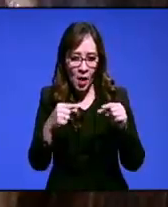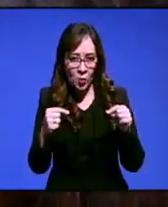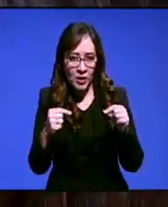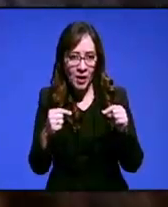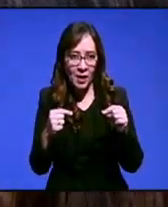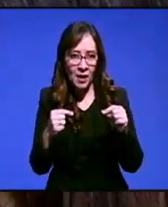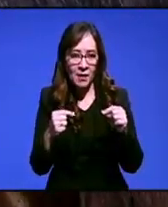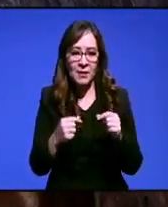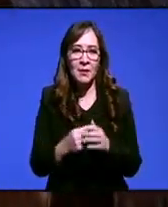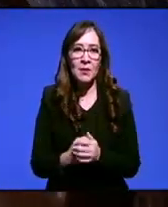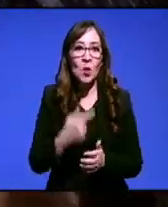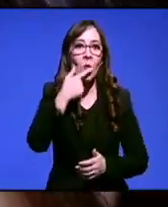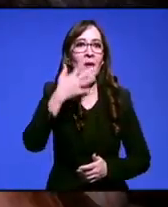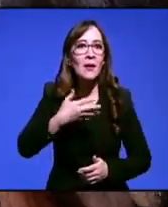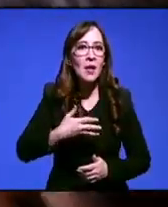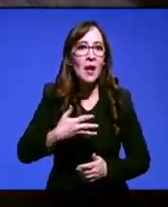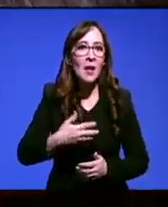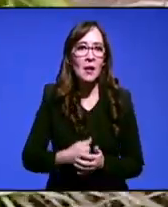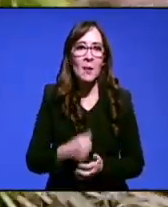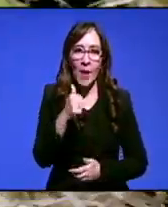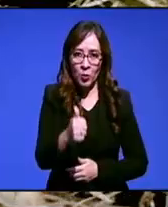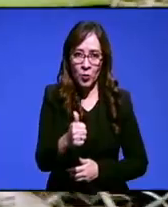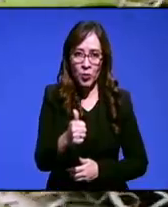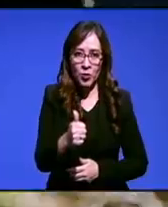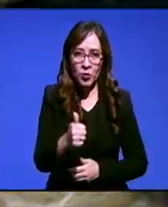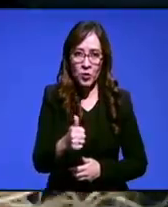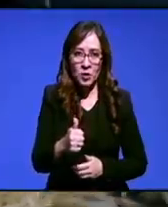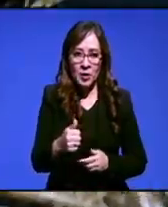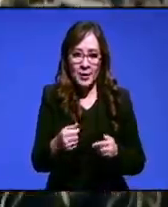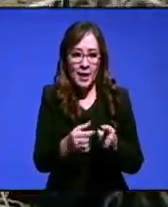gimana? Dia lebih mudah dipatahkan